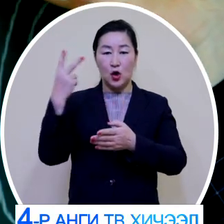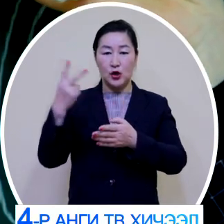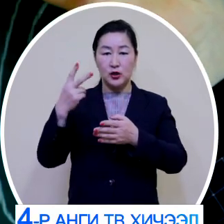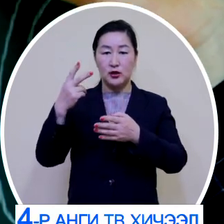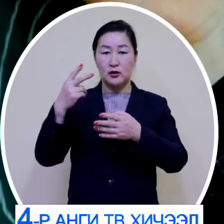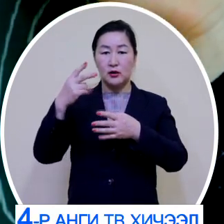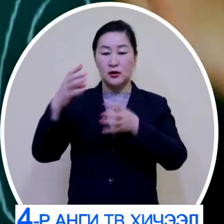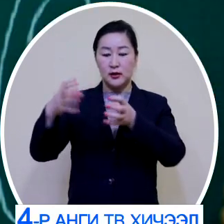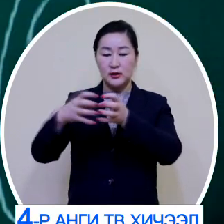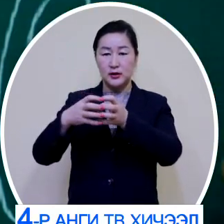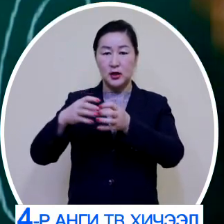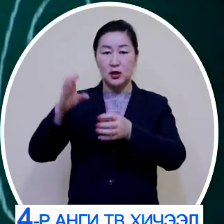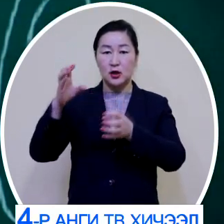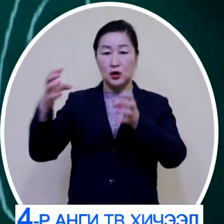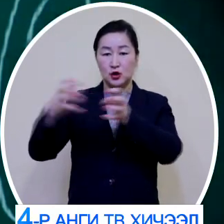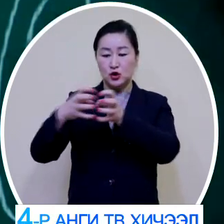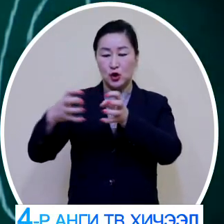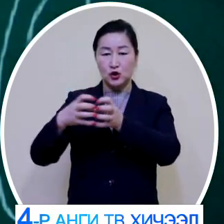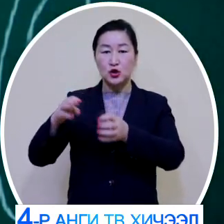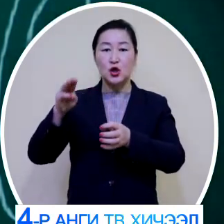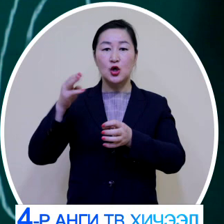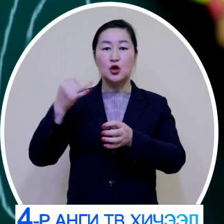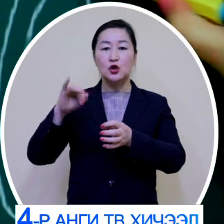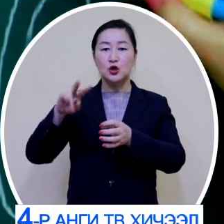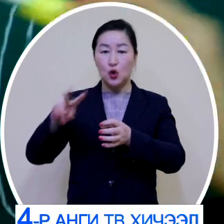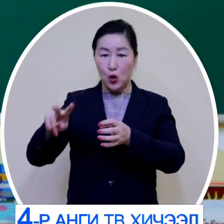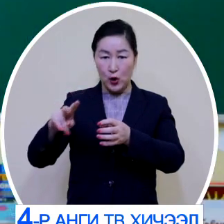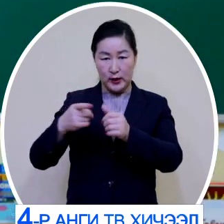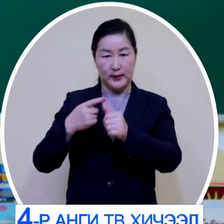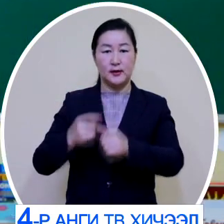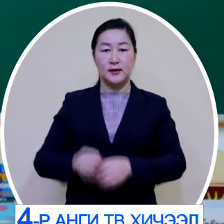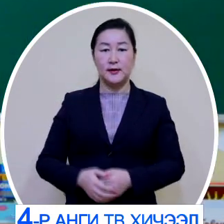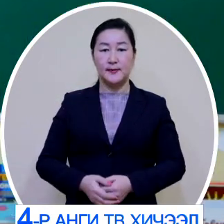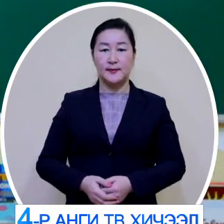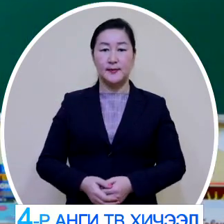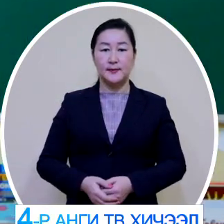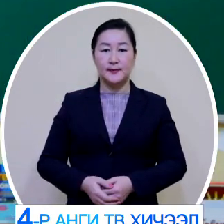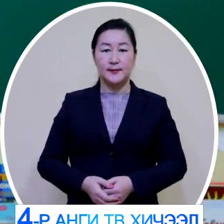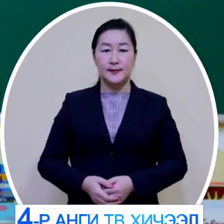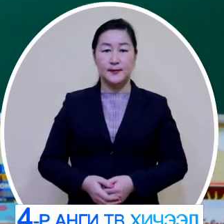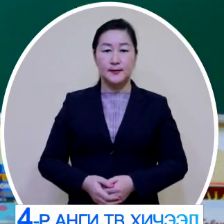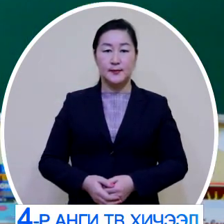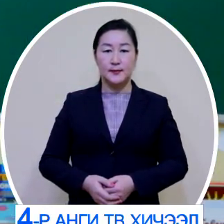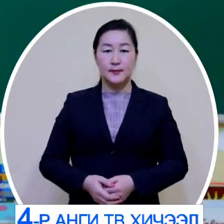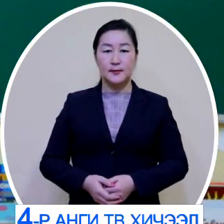хавчаарыг илүү татаад байгаа энэ хэсгийг соронзны туйл гэж нэрлэдэг.